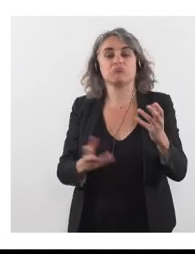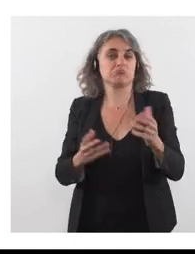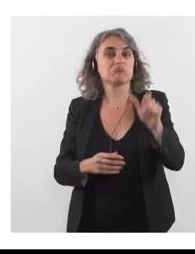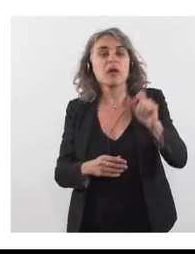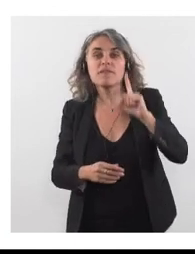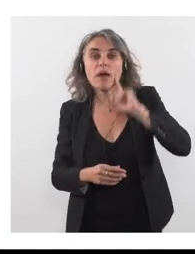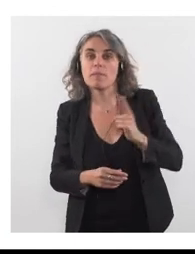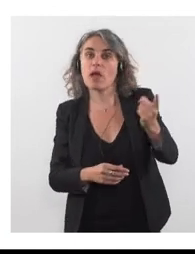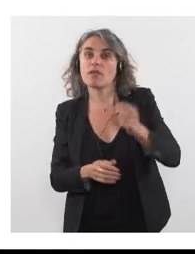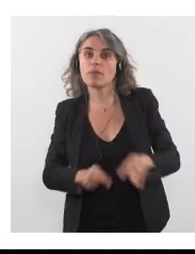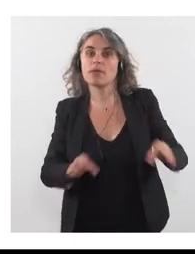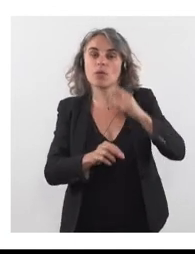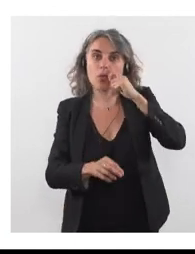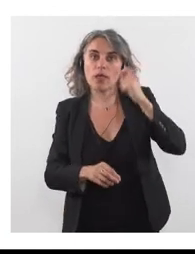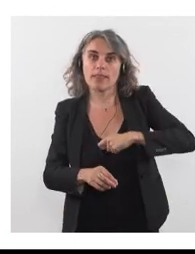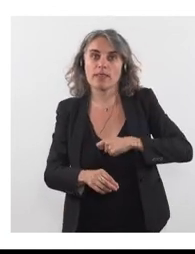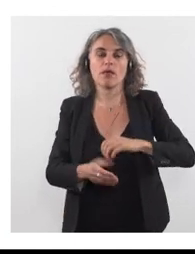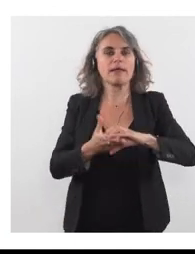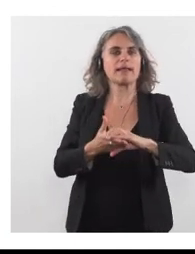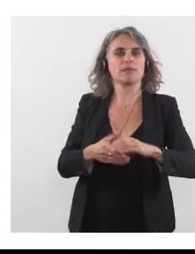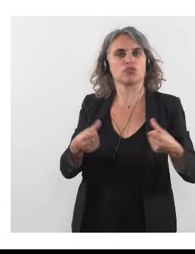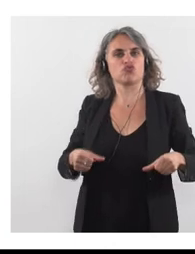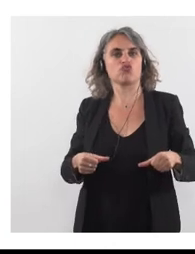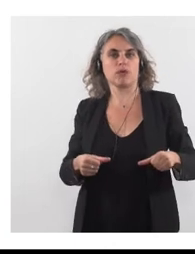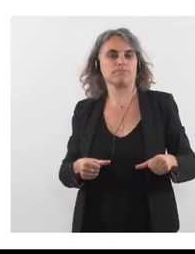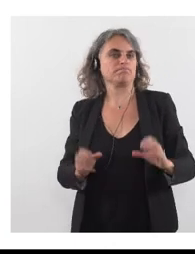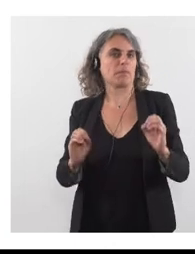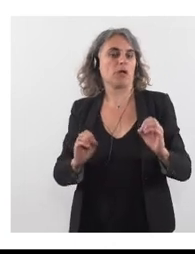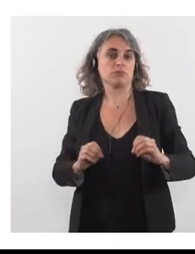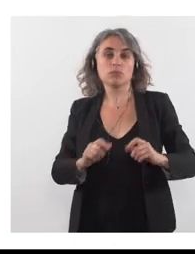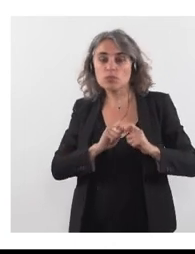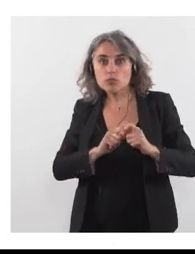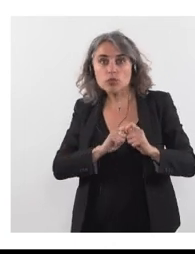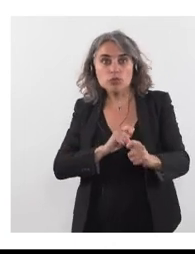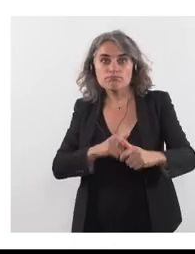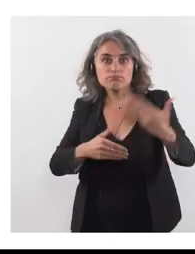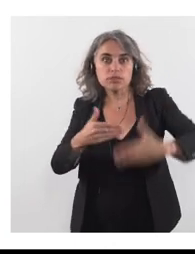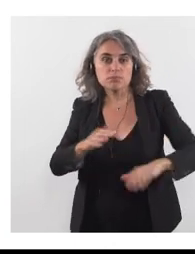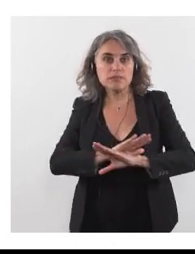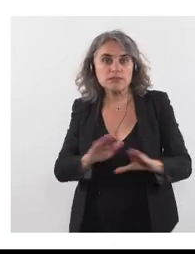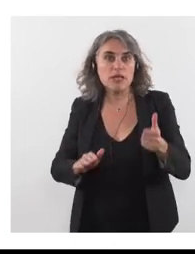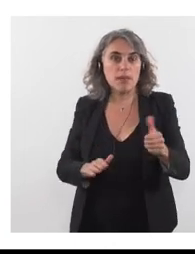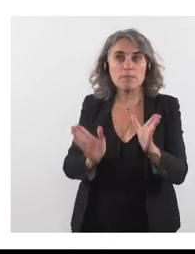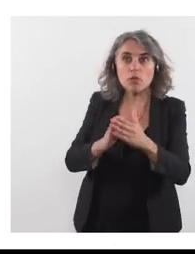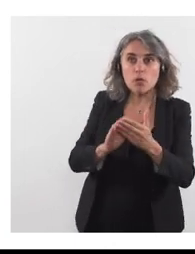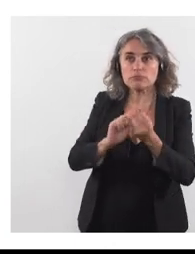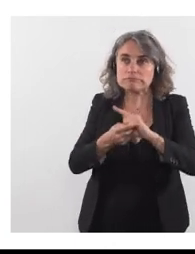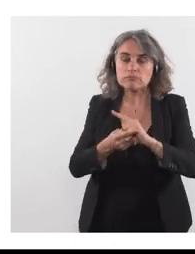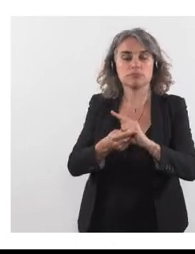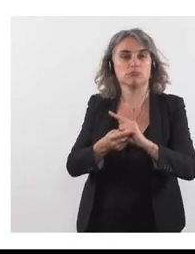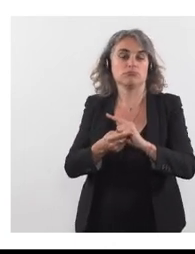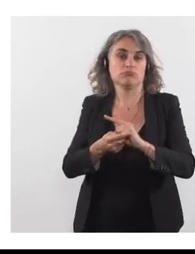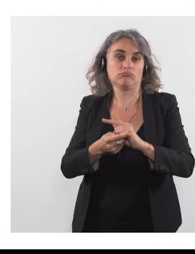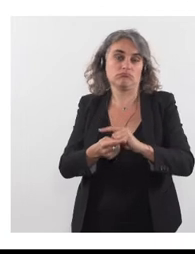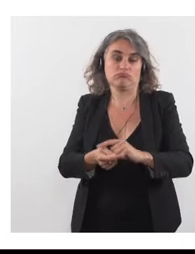qui n'avait pas de titre de séjour. Sa procédure d'asile était terminée. Elle avait fait une procédure de régularisation et donc elle était ce qu'on